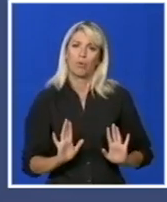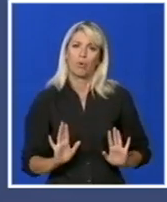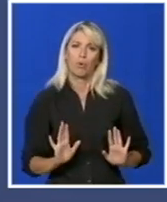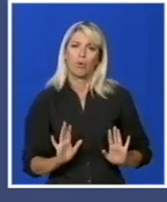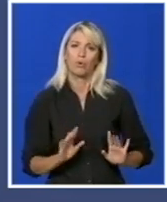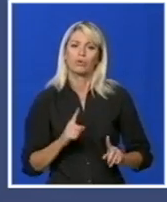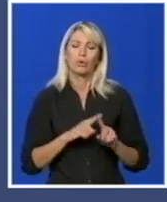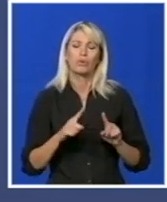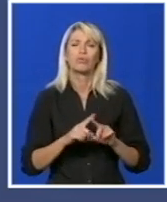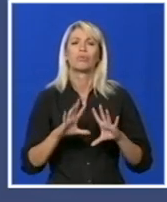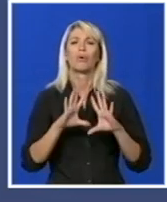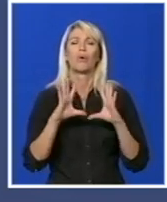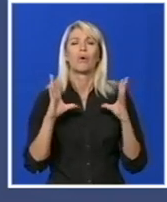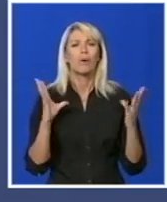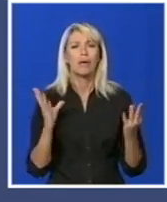svi postupci